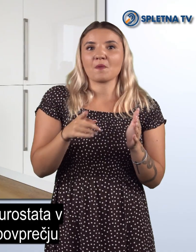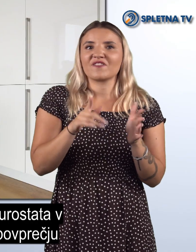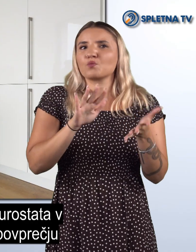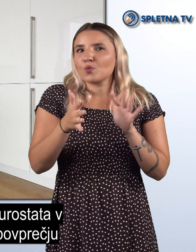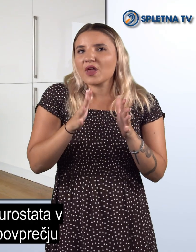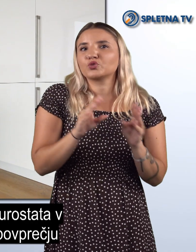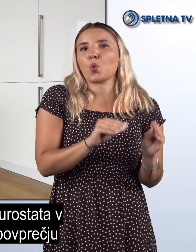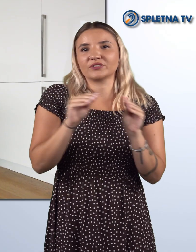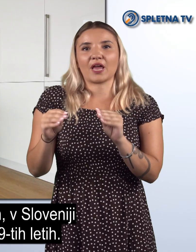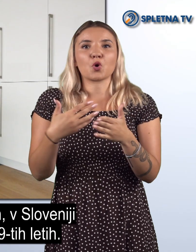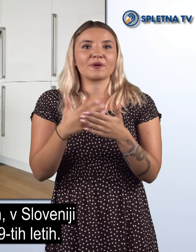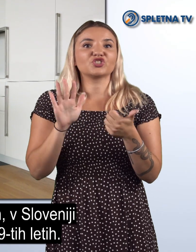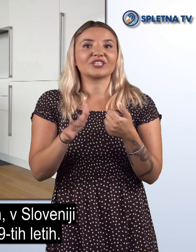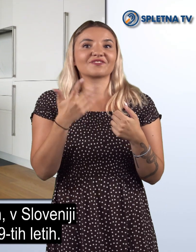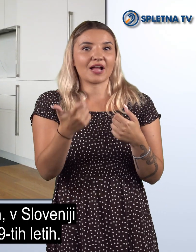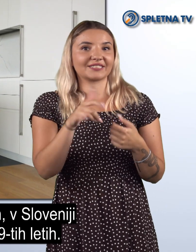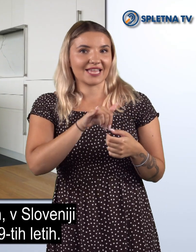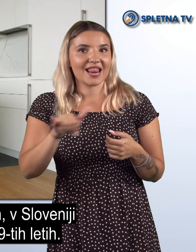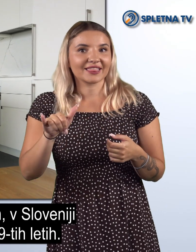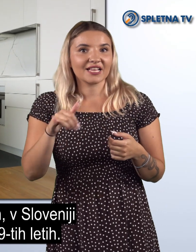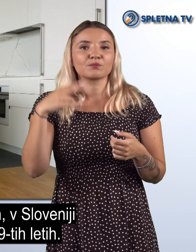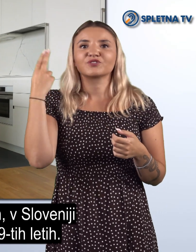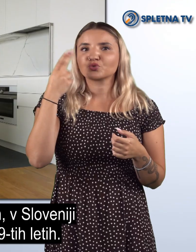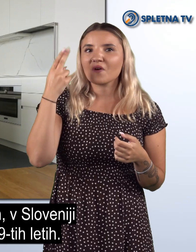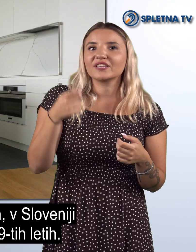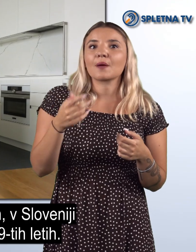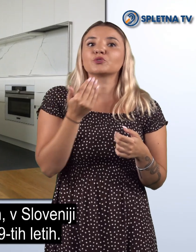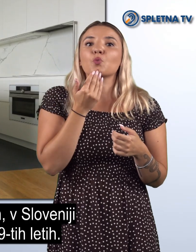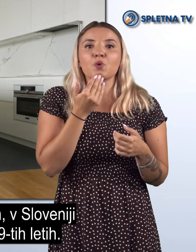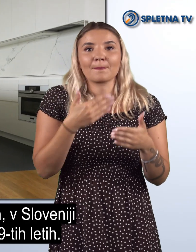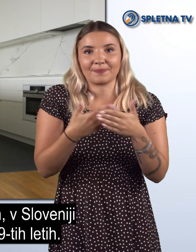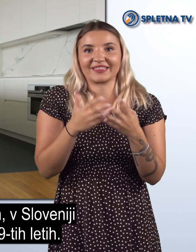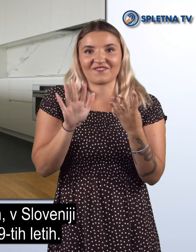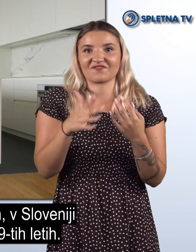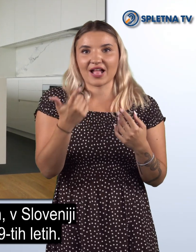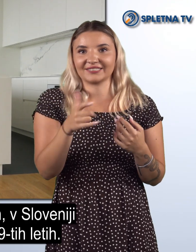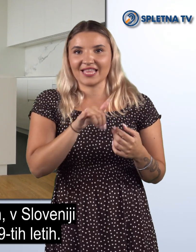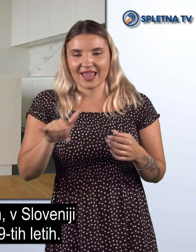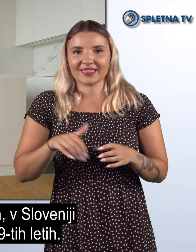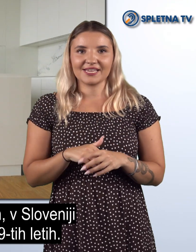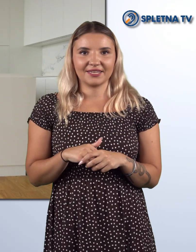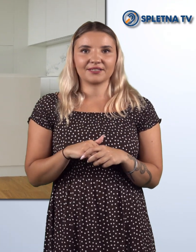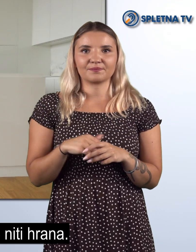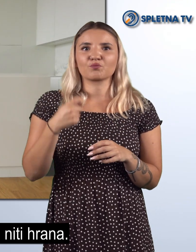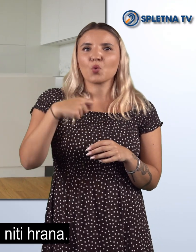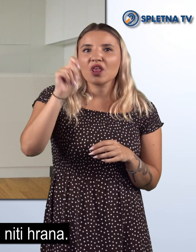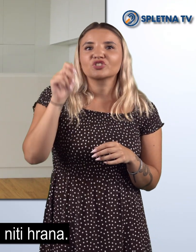v povprečju odselijo pri 26 letih, v Sloveniji pa šele pri skoraj 29